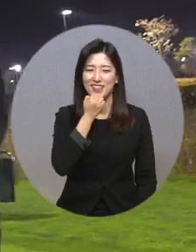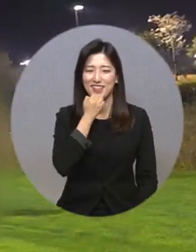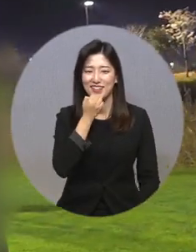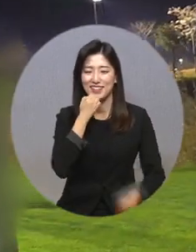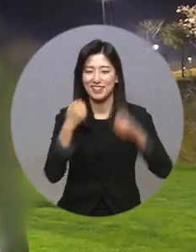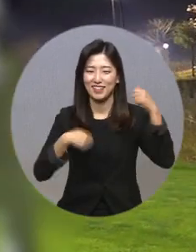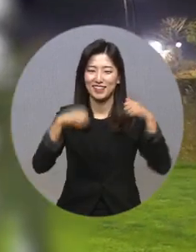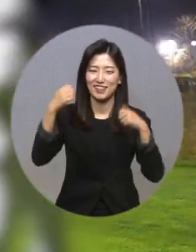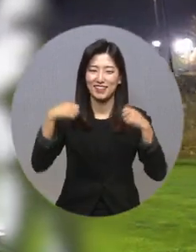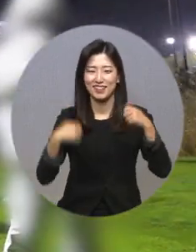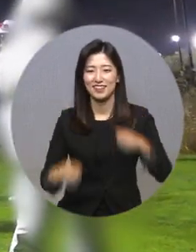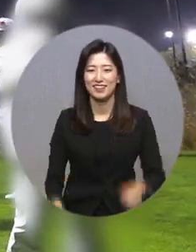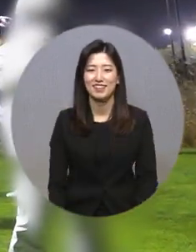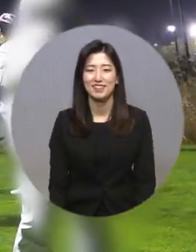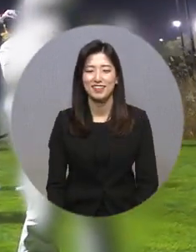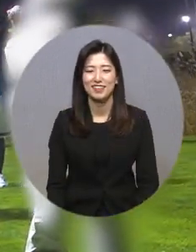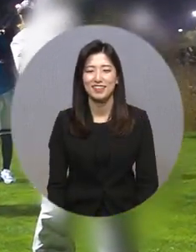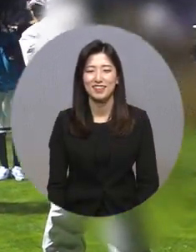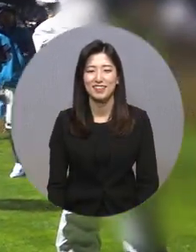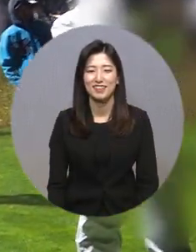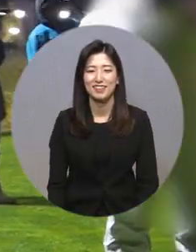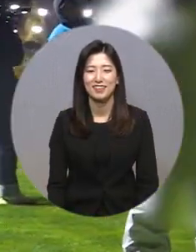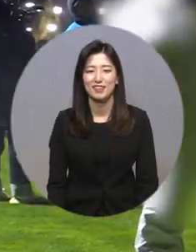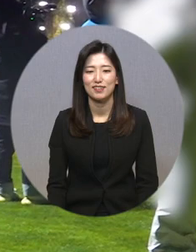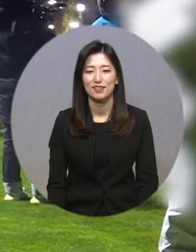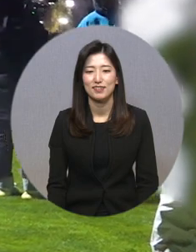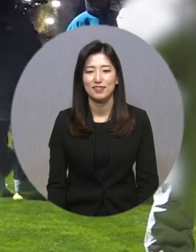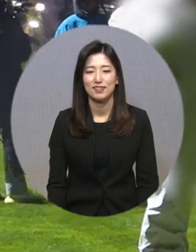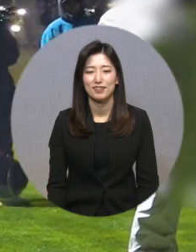쌓지 미스터 해머 금 흐 름 한테